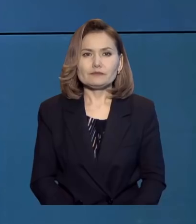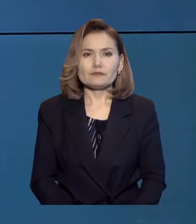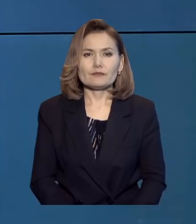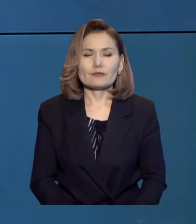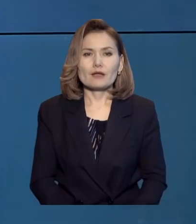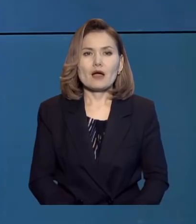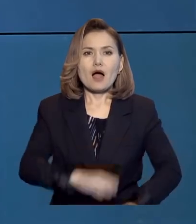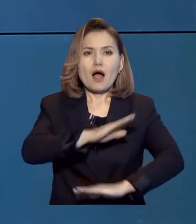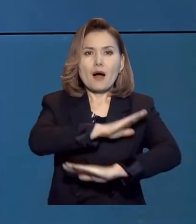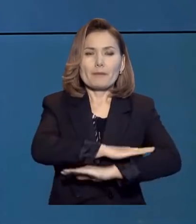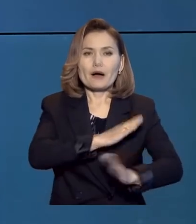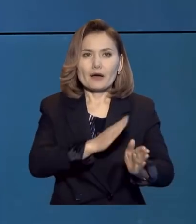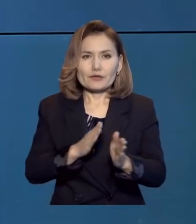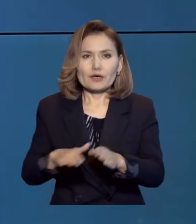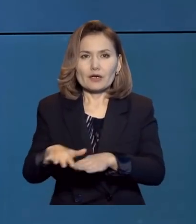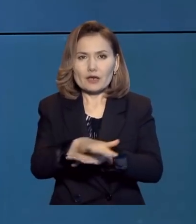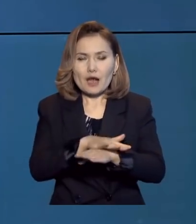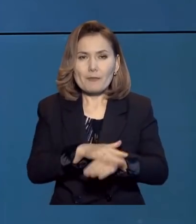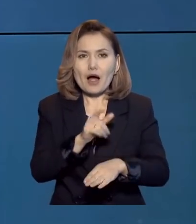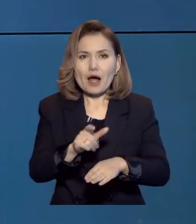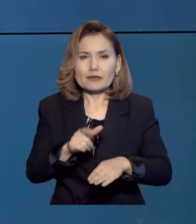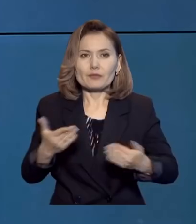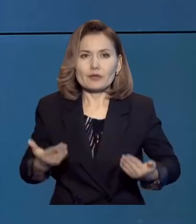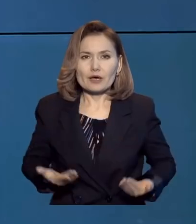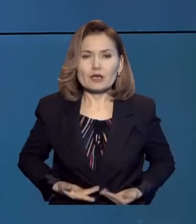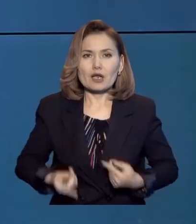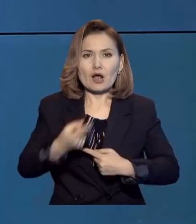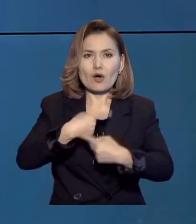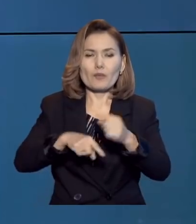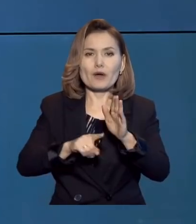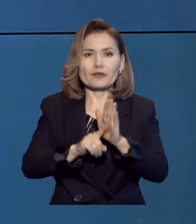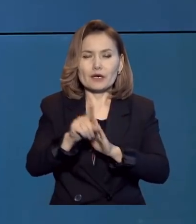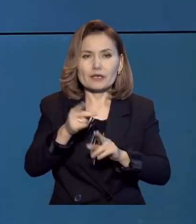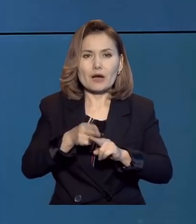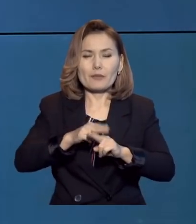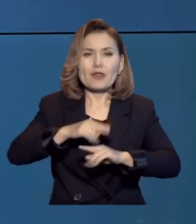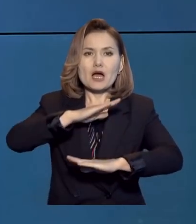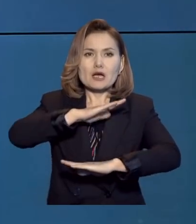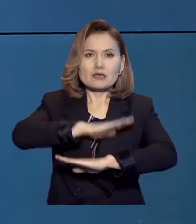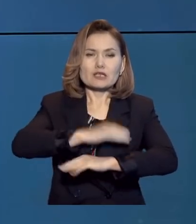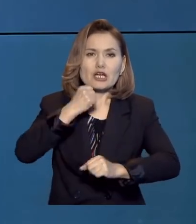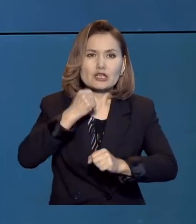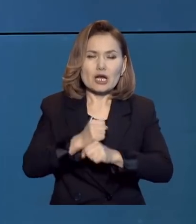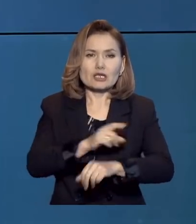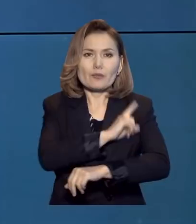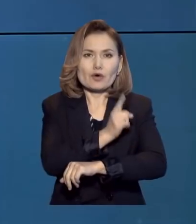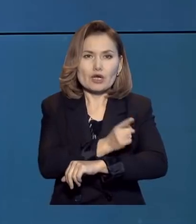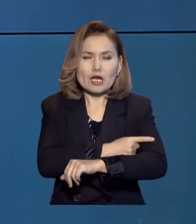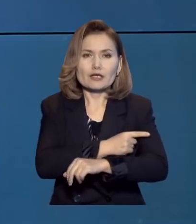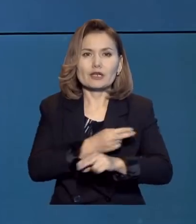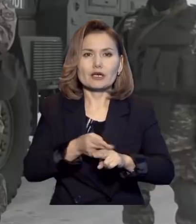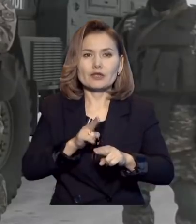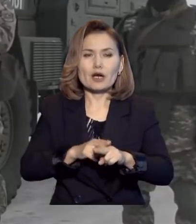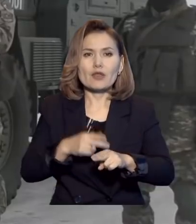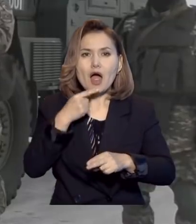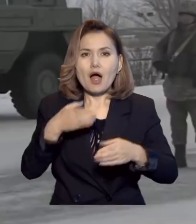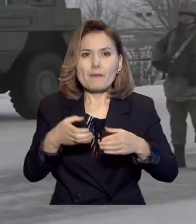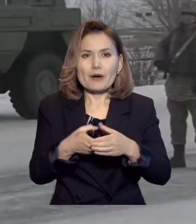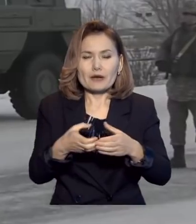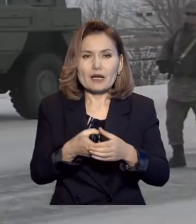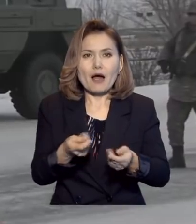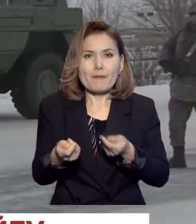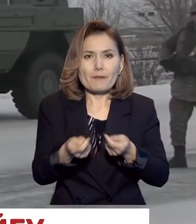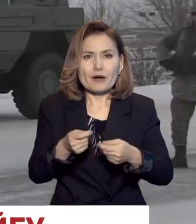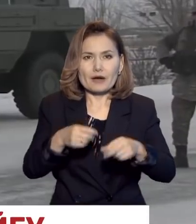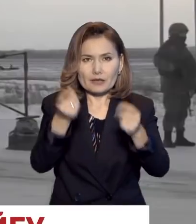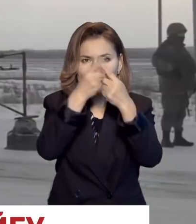Ахуал тұрақтанып, тұрғындар қалыпты өмірге қайта оралып жатыр. Жағдай оңалғанымен тәртіп күшейген. Шығыс өңірлік қолбасшылығының әскери